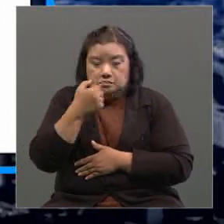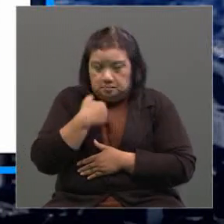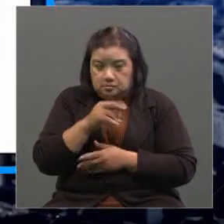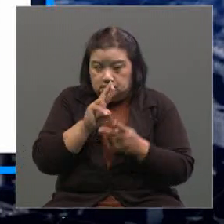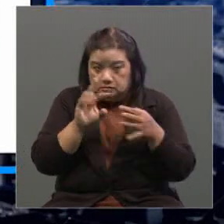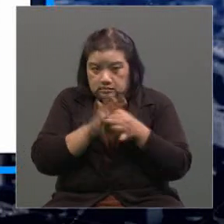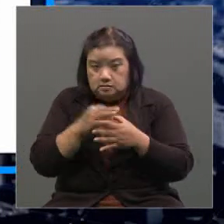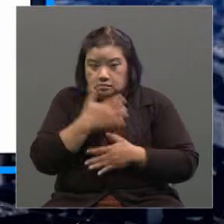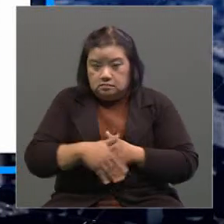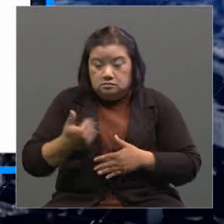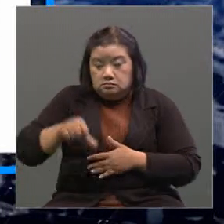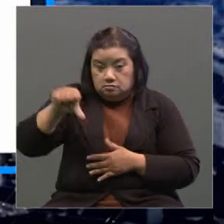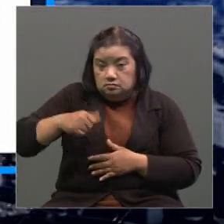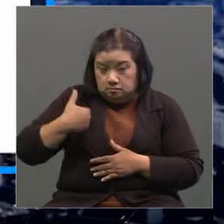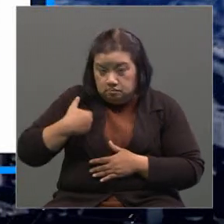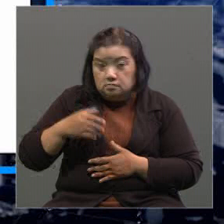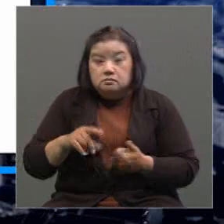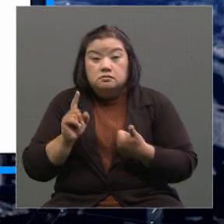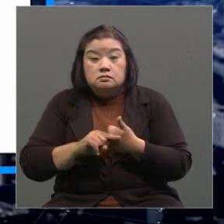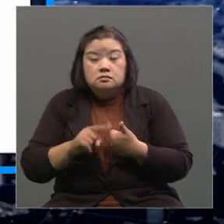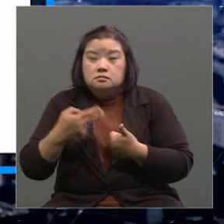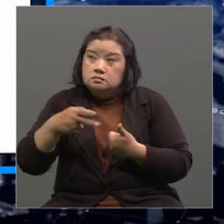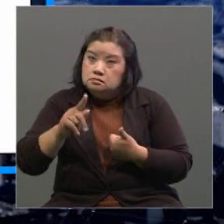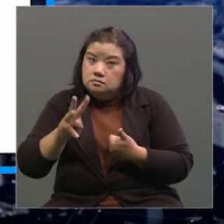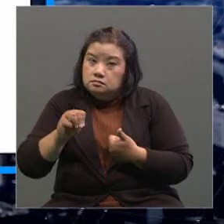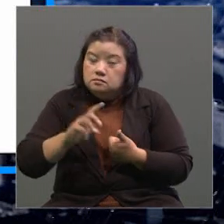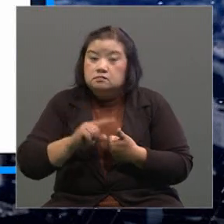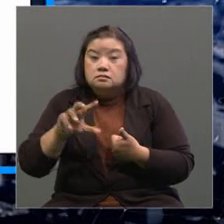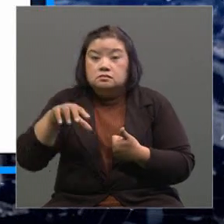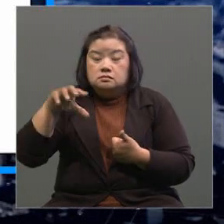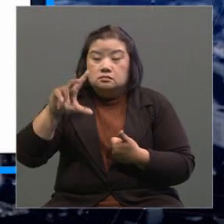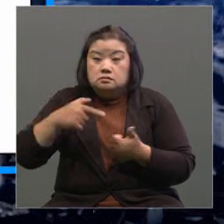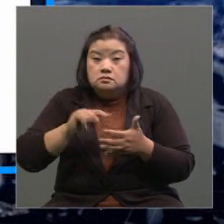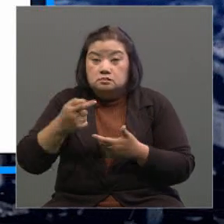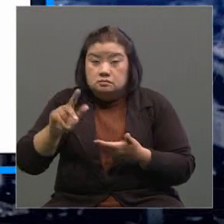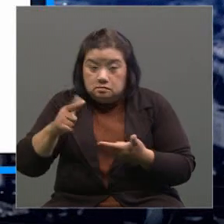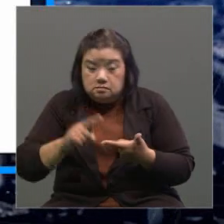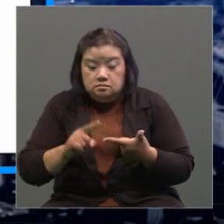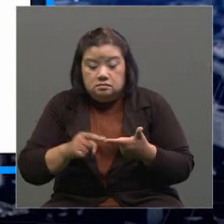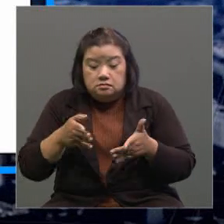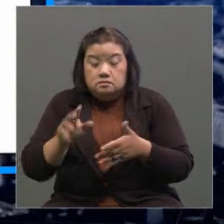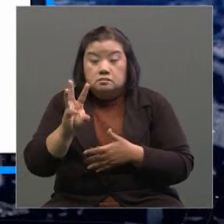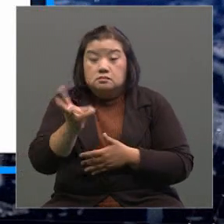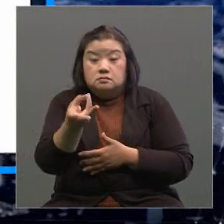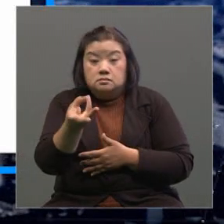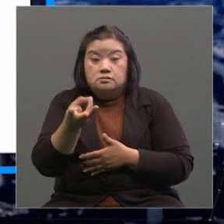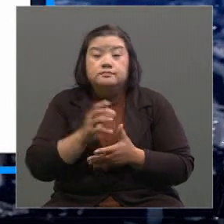มมีผลต่อสุขภาพสูงสุด3จุดด้วยกันก็คือที่หนองแขมวังทองหลางแล้วก็บางกอกน้อยค่ะ